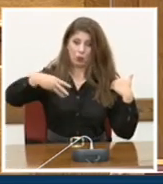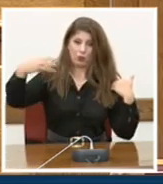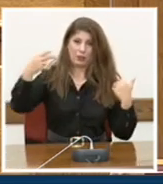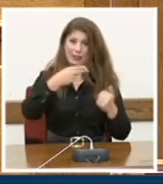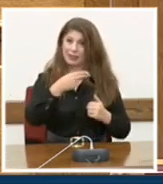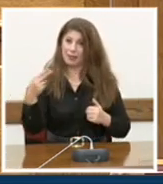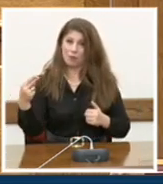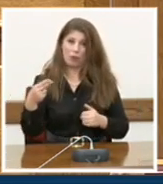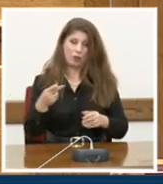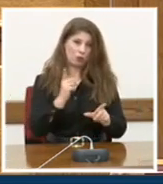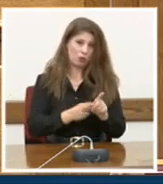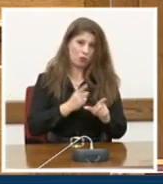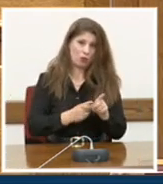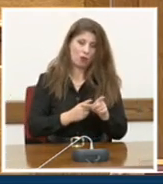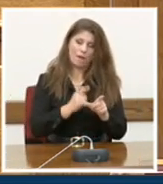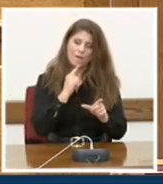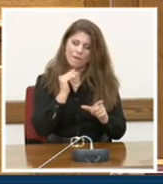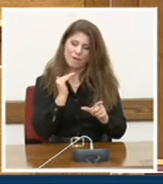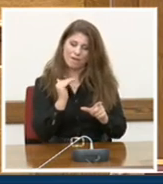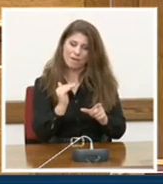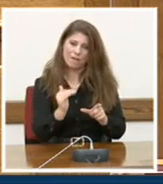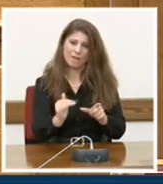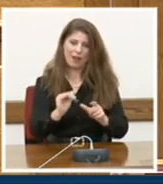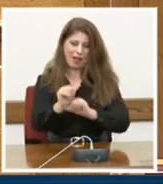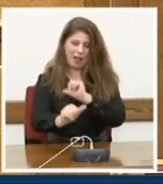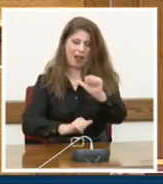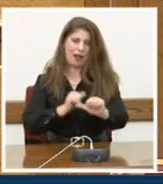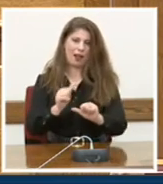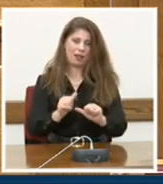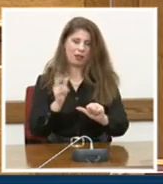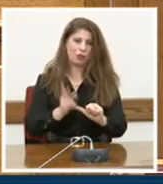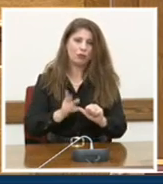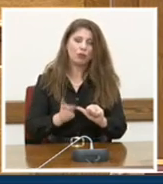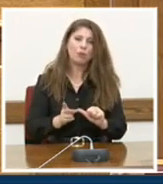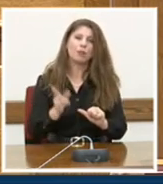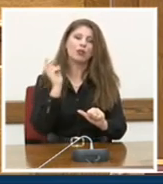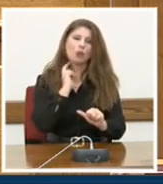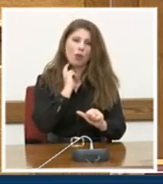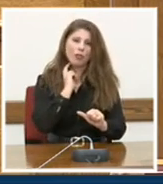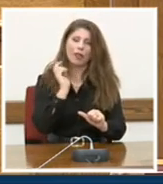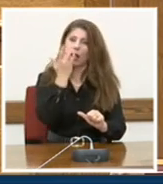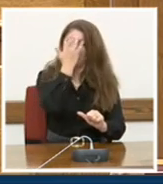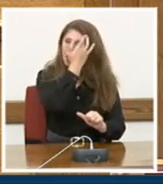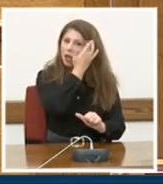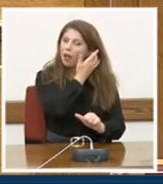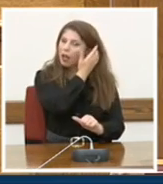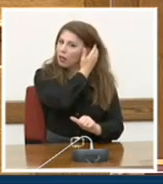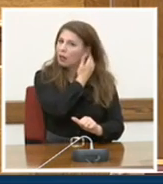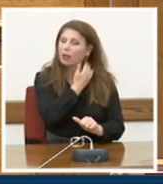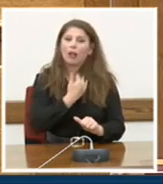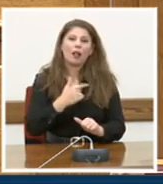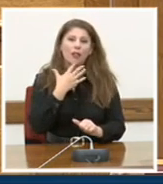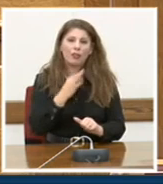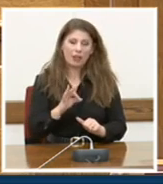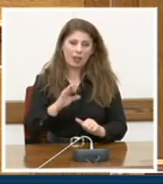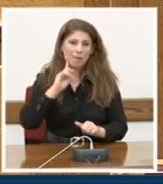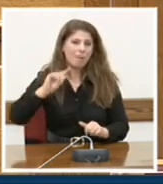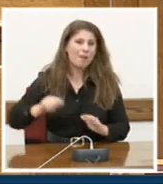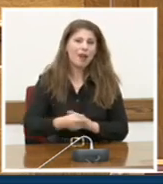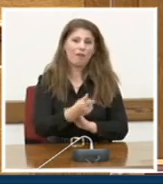ΚΚΕ, διατηρήσατε την αλλαγή του ποινικού κώδικα, διατηρήσατε δηλαδή την παραβίαση του απορρίτου